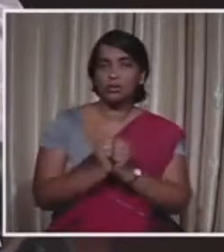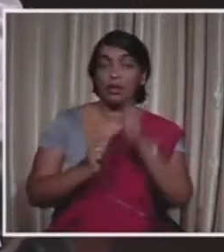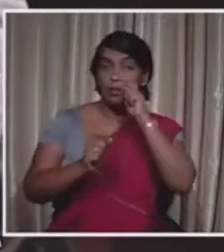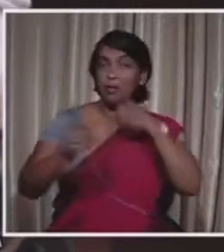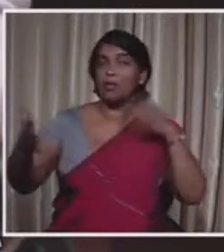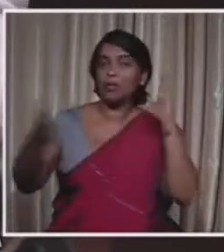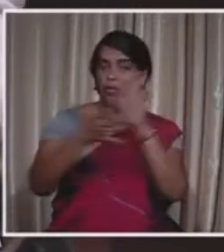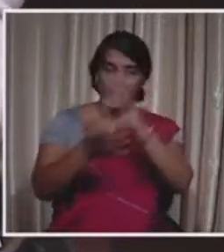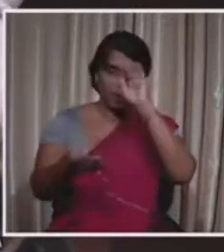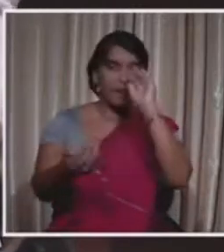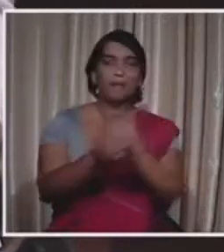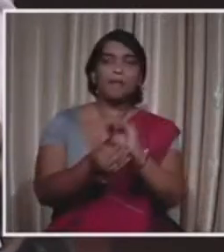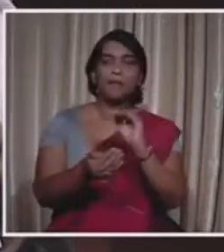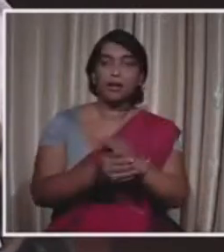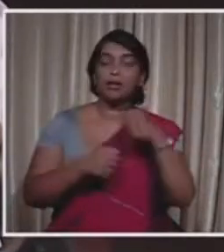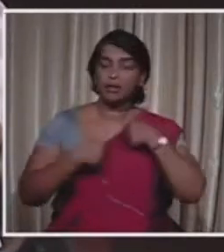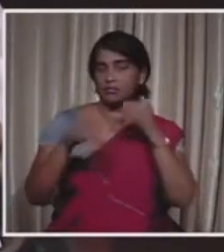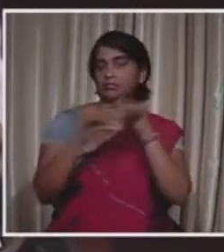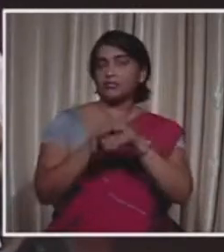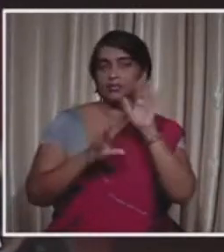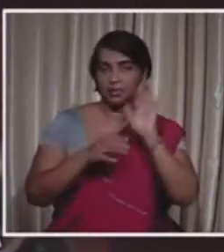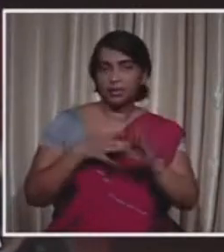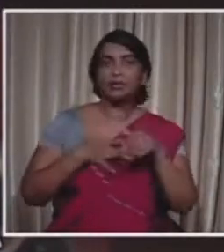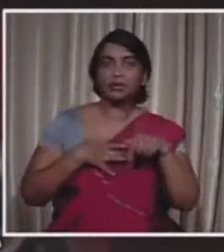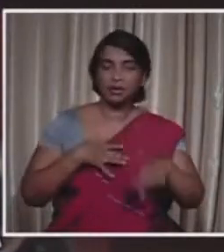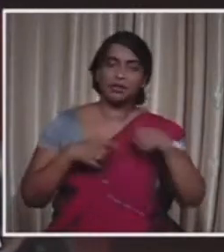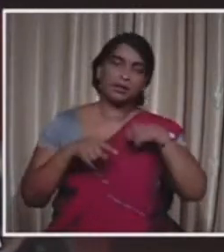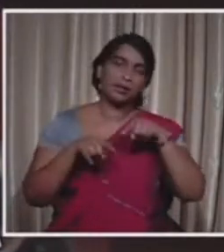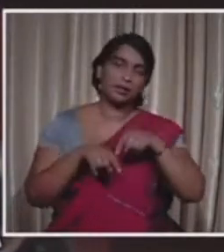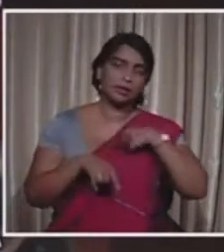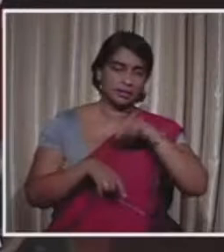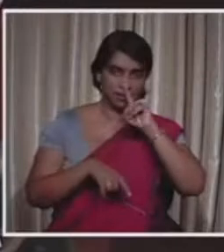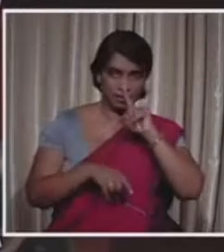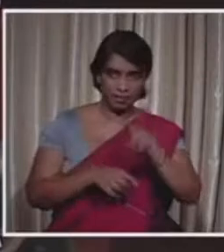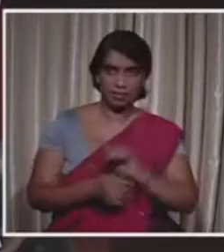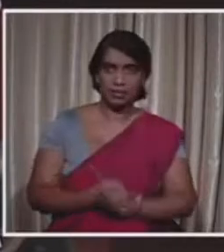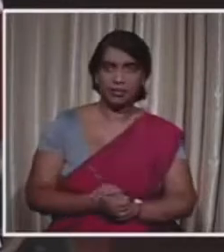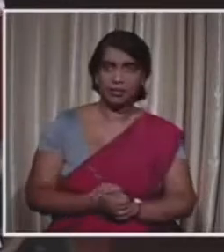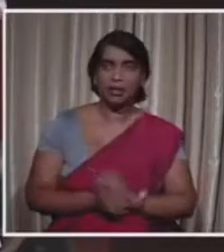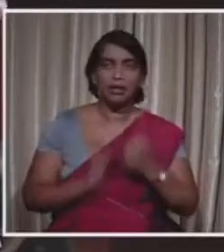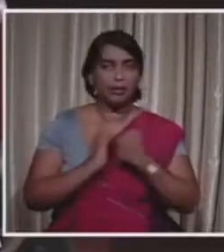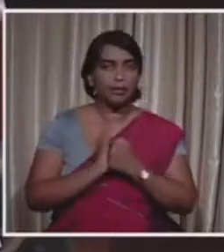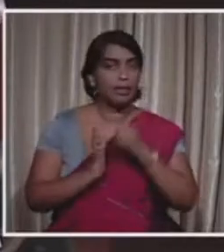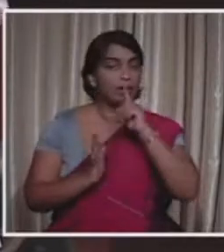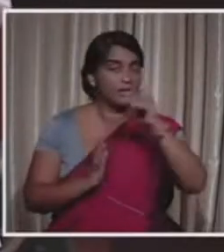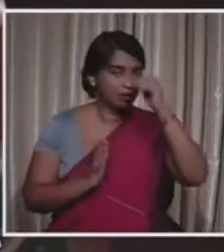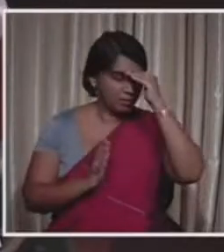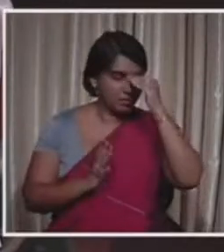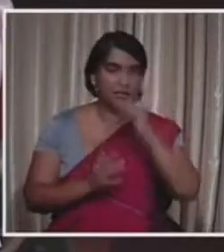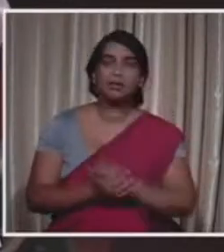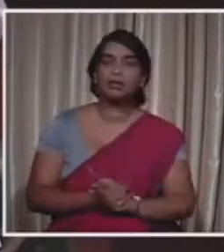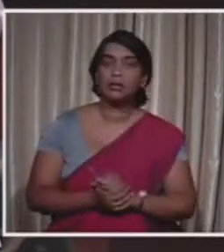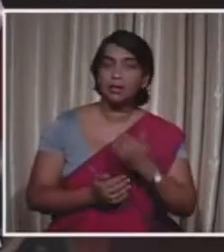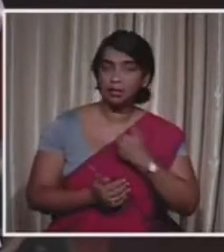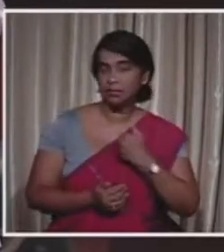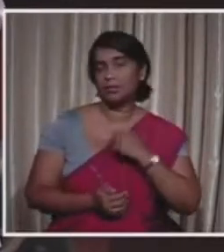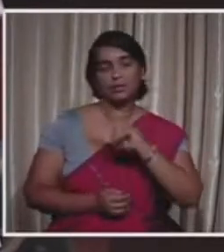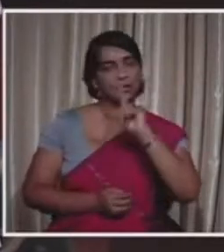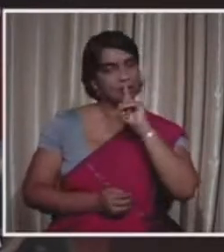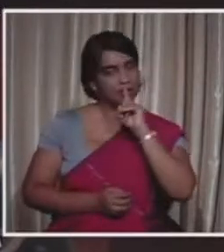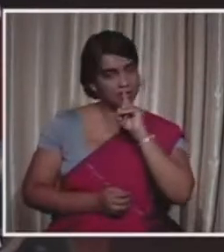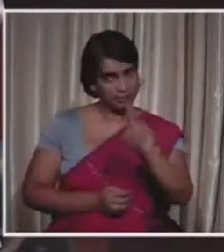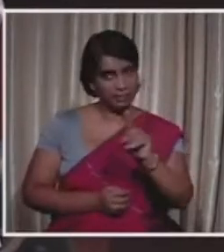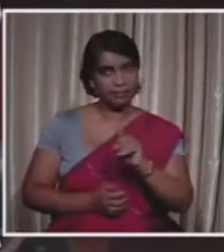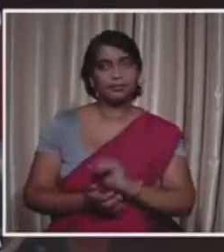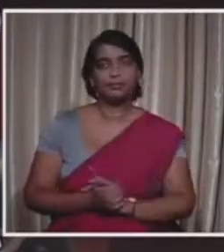ජනතාව ආරක්ෂා කරන්නට අපි ඉන්නවා කියන එක මේ අවස්ථාවේ කියන කැමති. ගරු කතානායකතුමනි මම ඉල්ලීමක් කරන